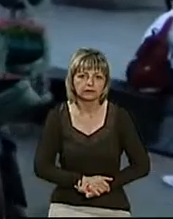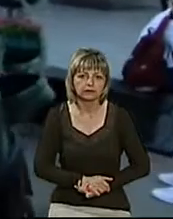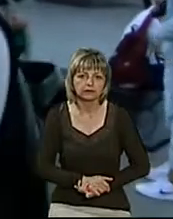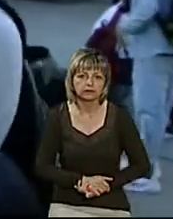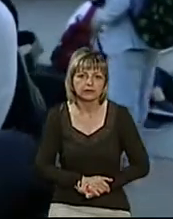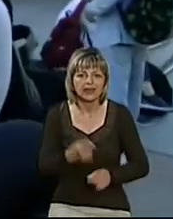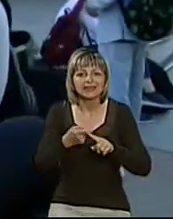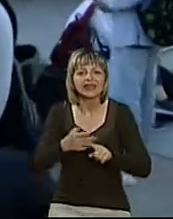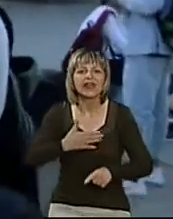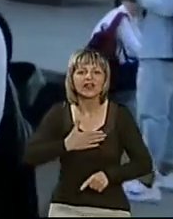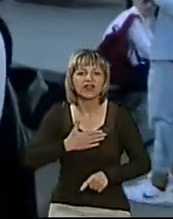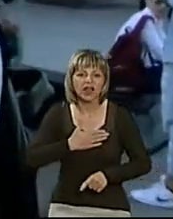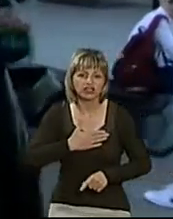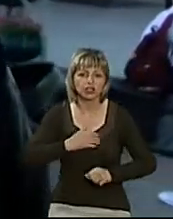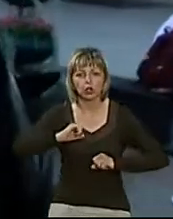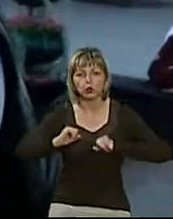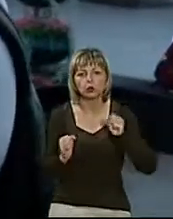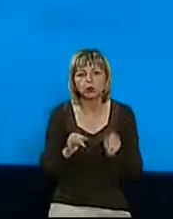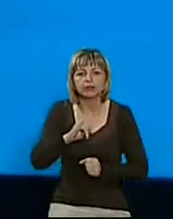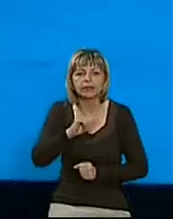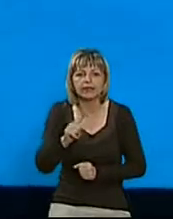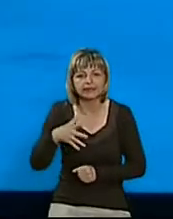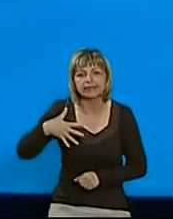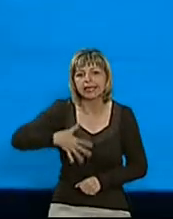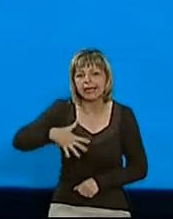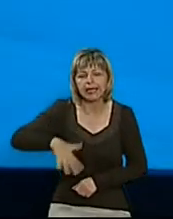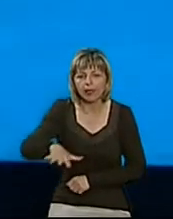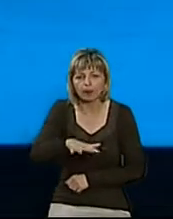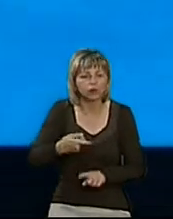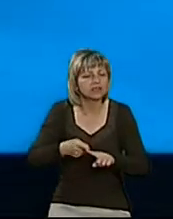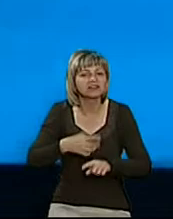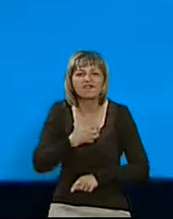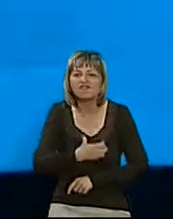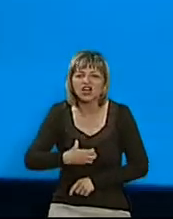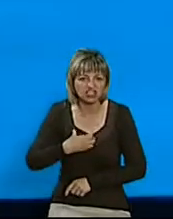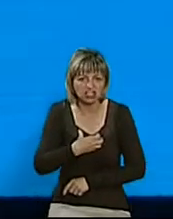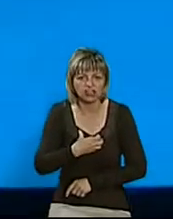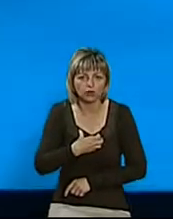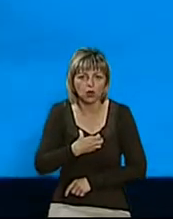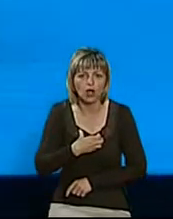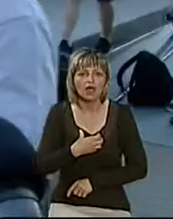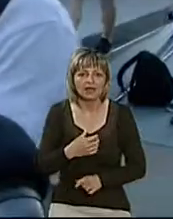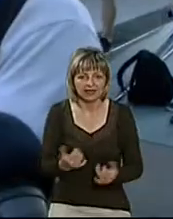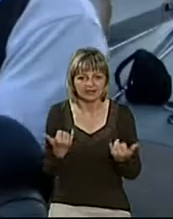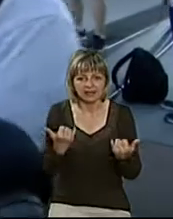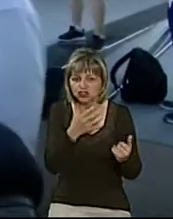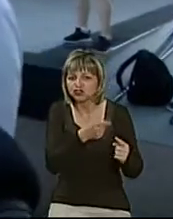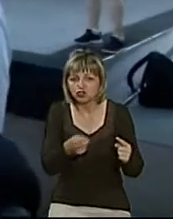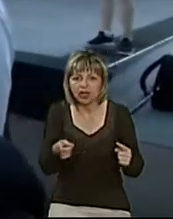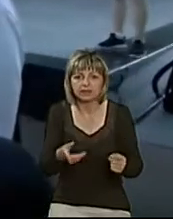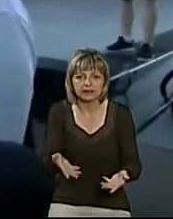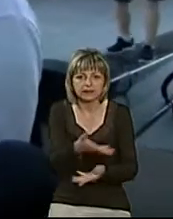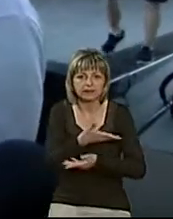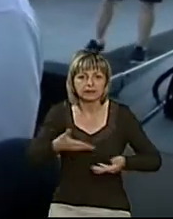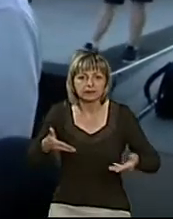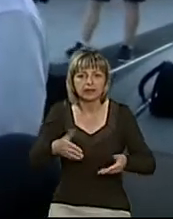Це наші друзі з Криму, ми теж з Криму. Це дуже важливо, тим більше в цей час. Ми